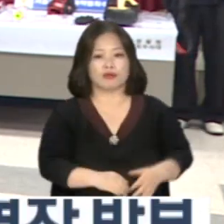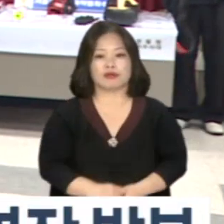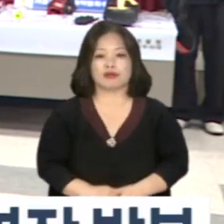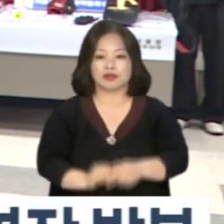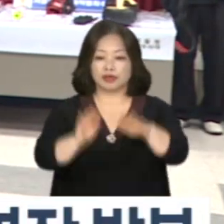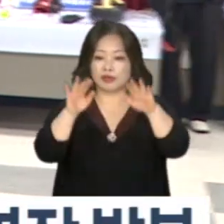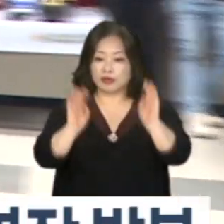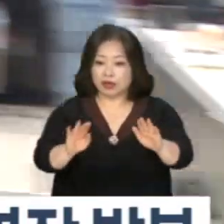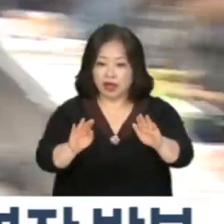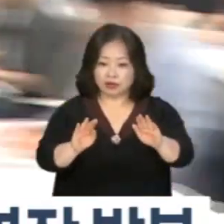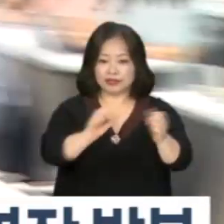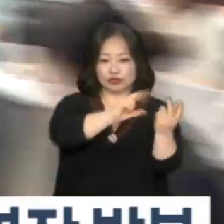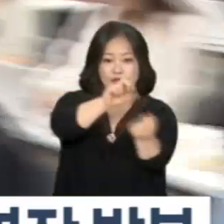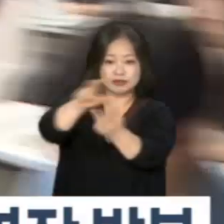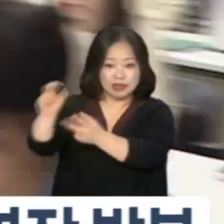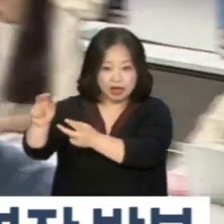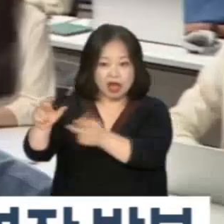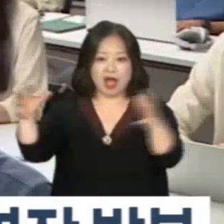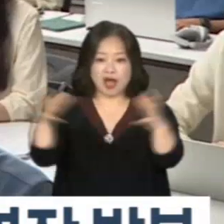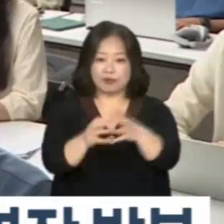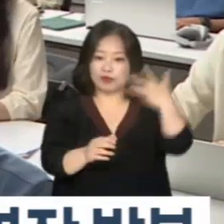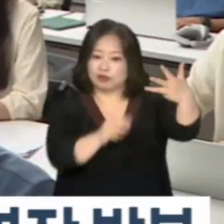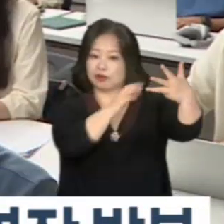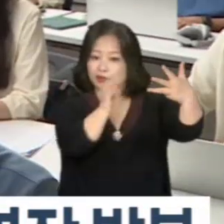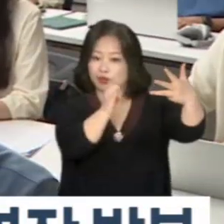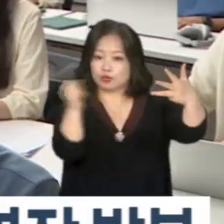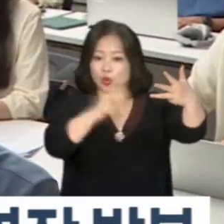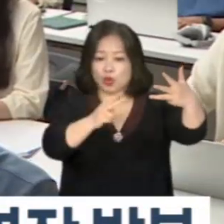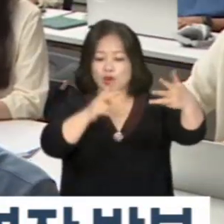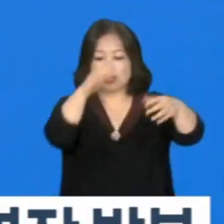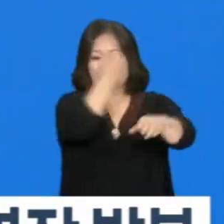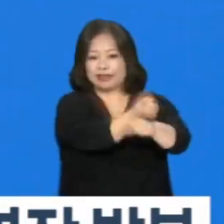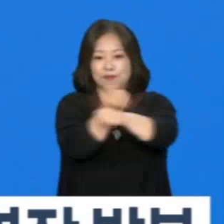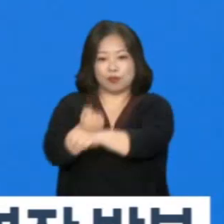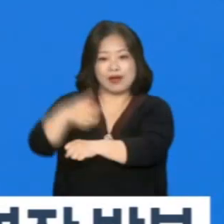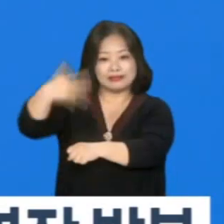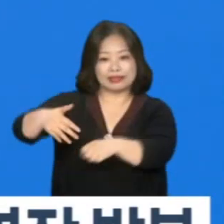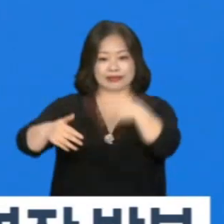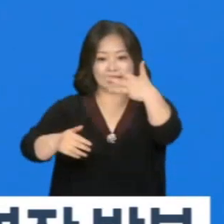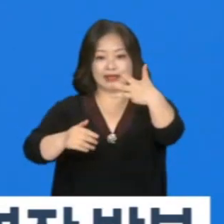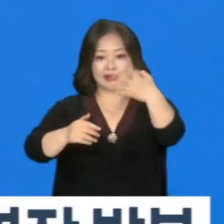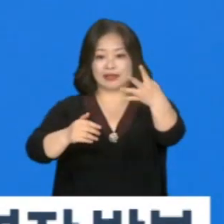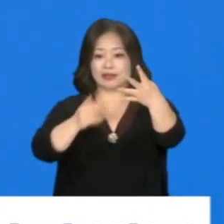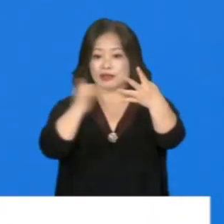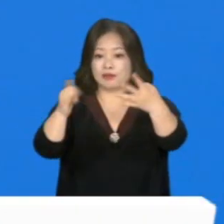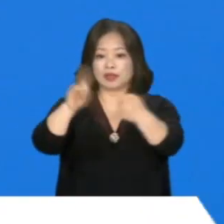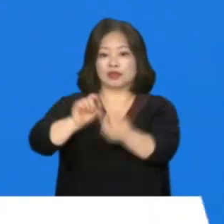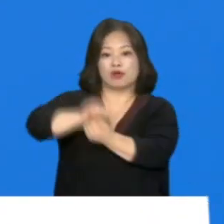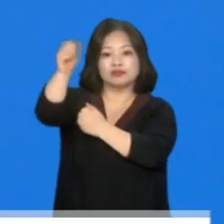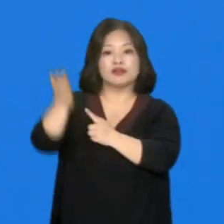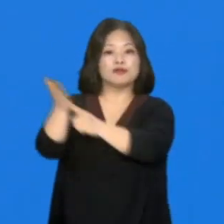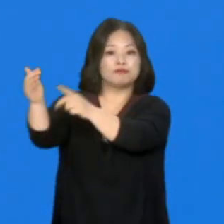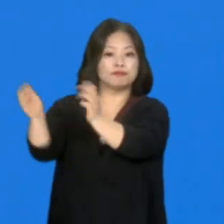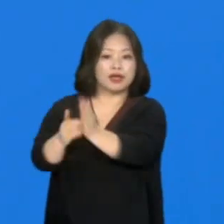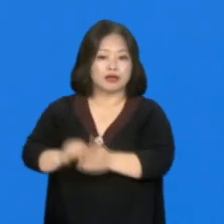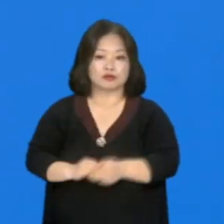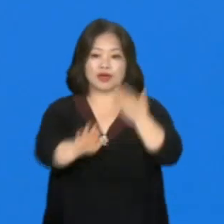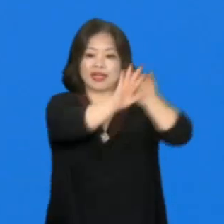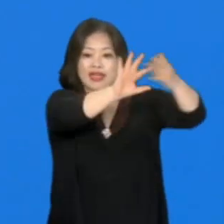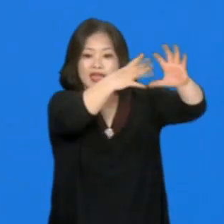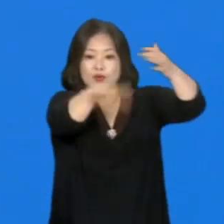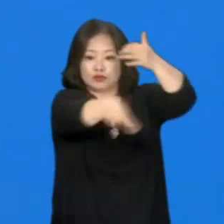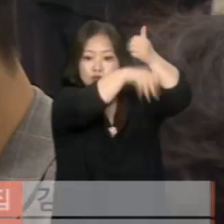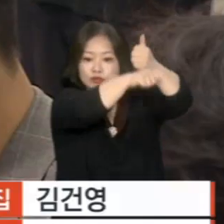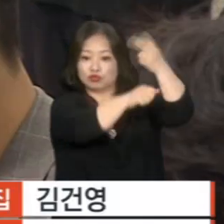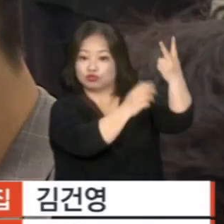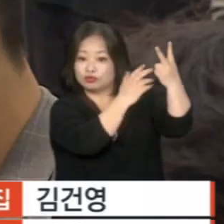유통책 등 8명을 검거하고 체포되지 않은 4명에 대해선 체포 영장을 발부받았습니다 또 해외에 있는 총책